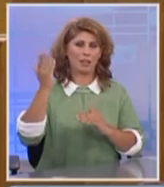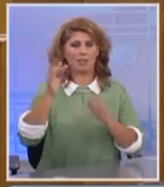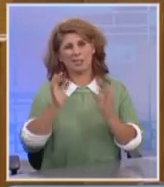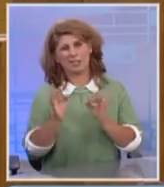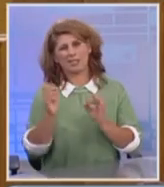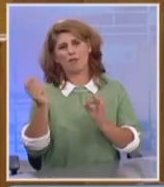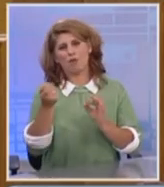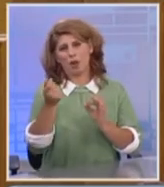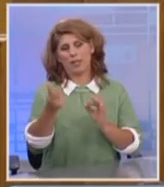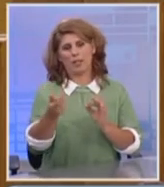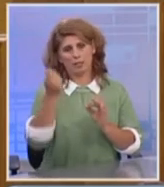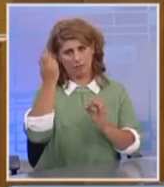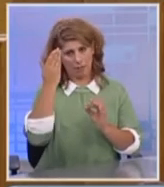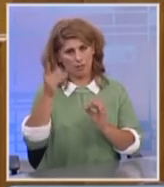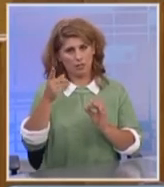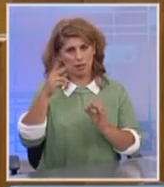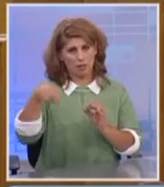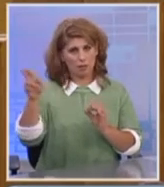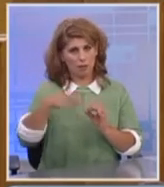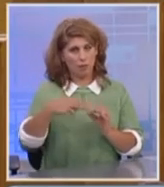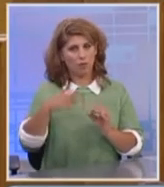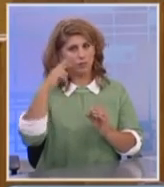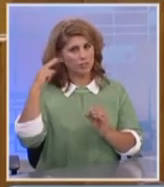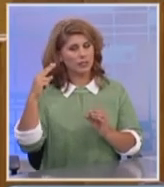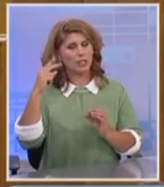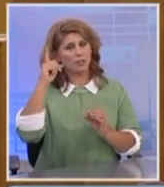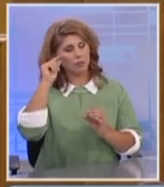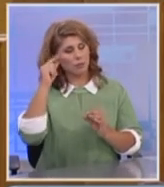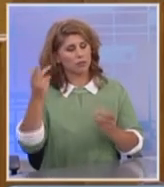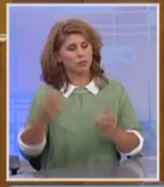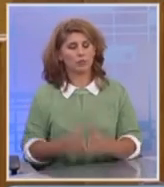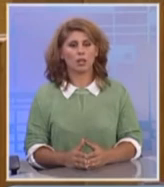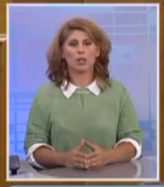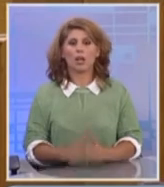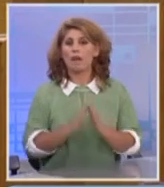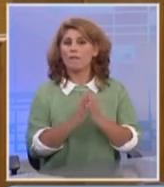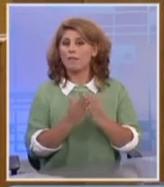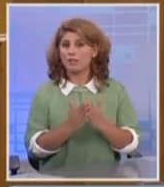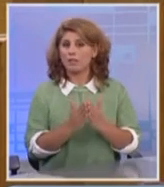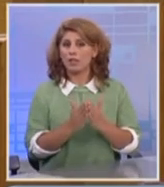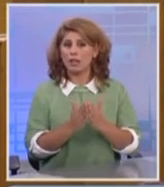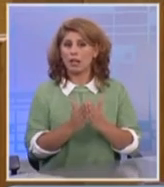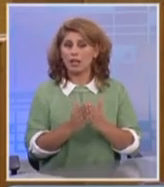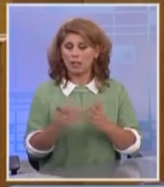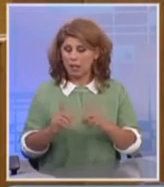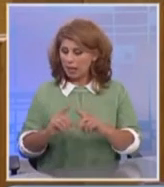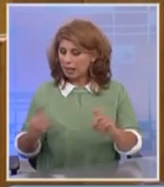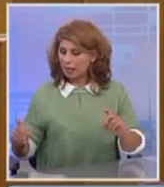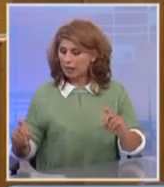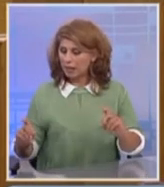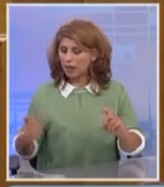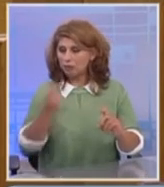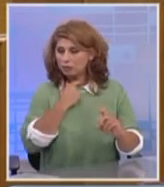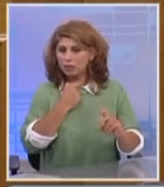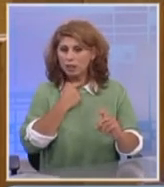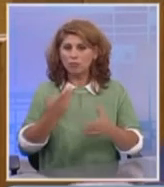συμβολικές τιμές και απορρίπτουν φοιτητές και σπουδαστές. Τα βιβλία και τα αναλώσιμα είναι πολλές φορές